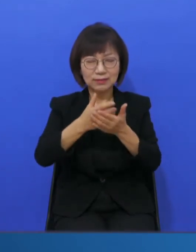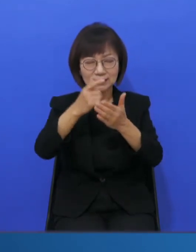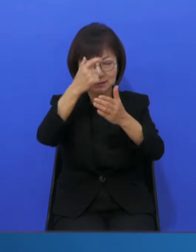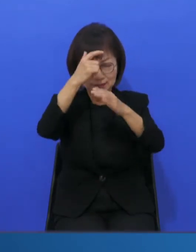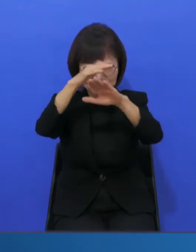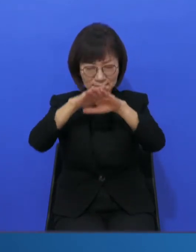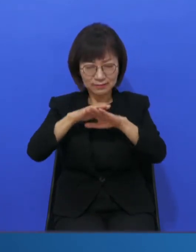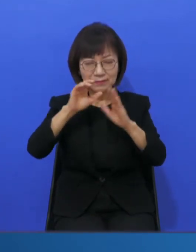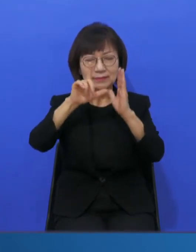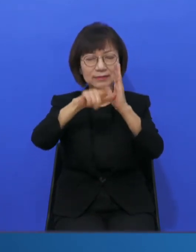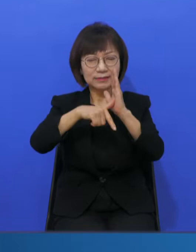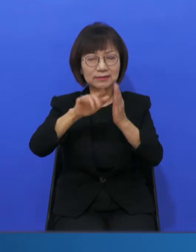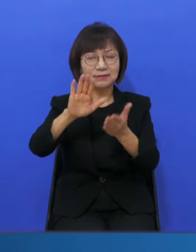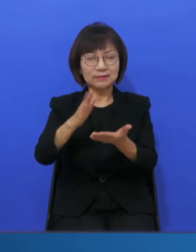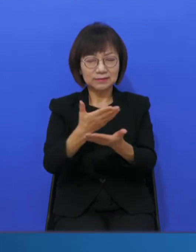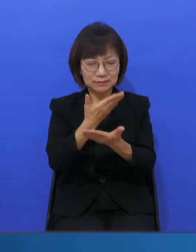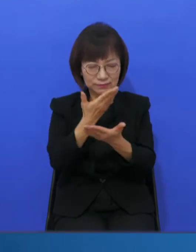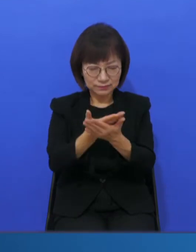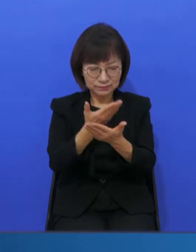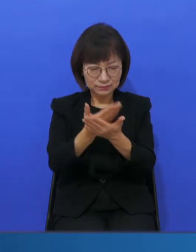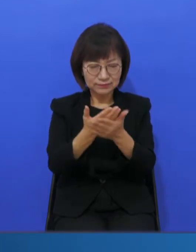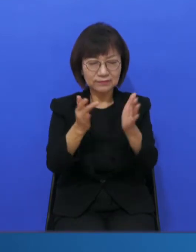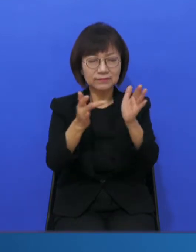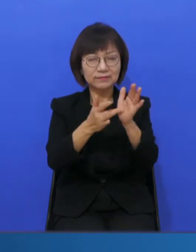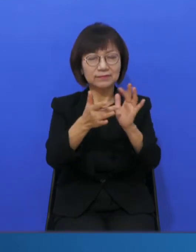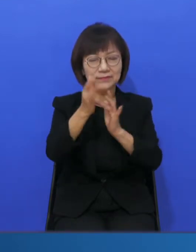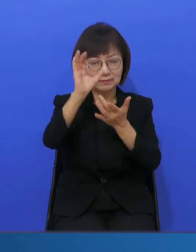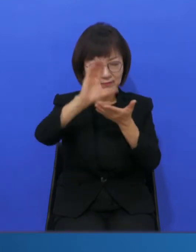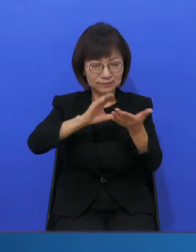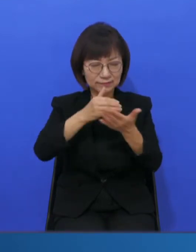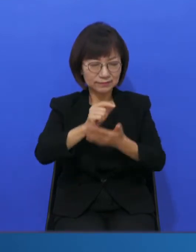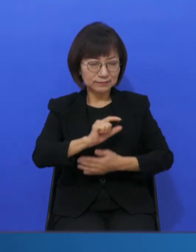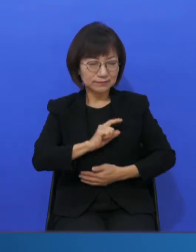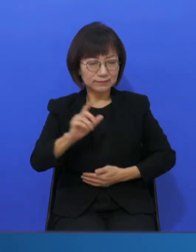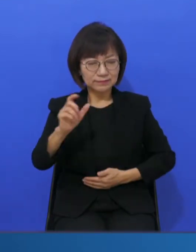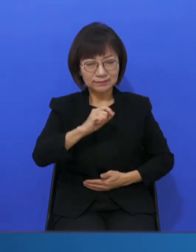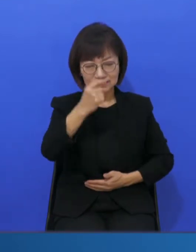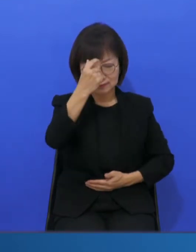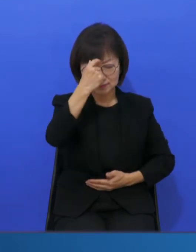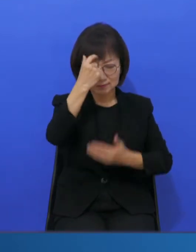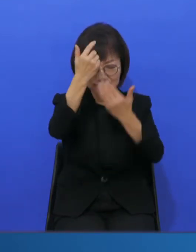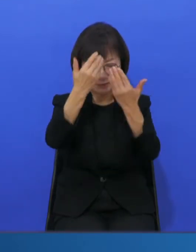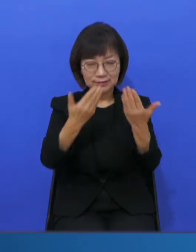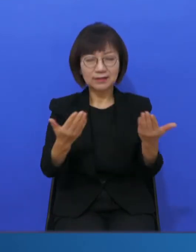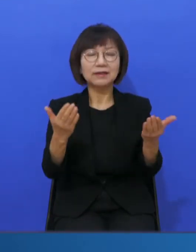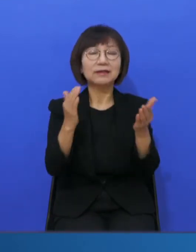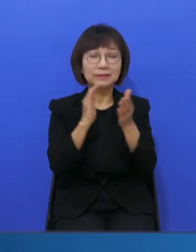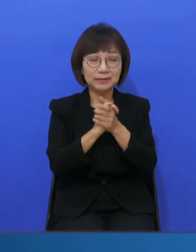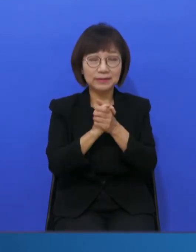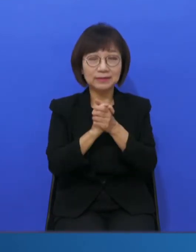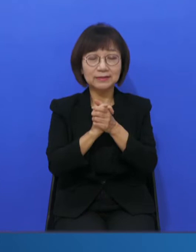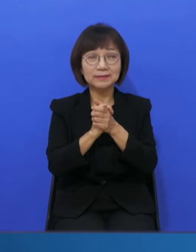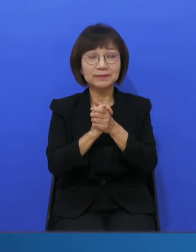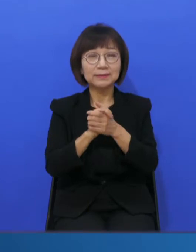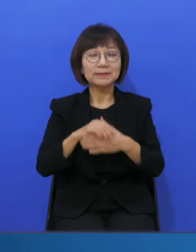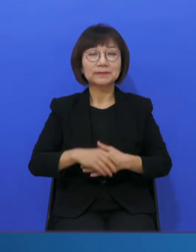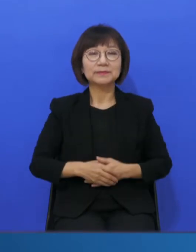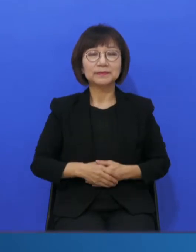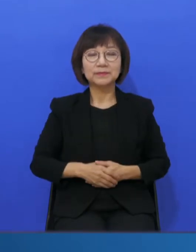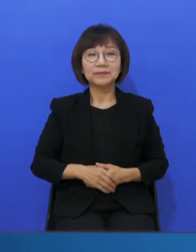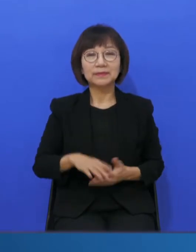of God and the power of the throne comes upon us. 예수 그리스도 이름으로 기도드립니다. In Jesus Christ's name we pray. 아멘. Amen. 우리 단기